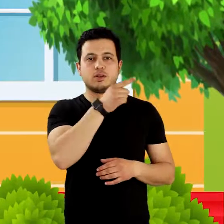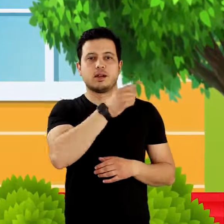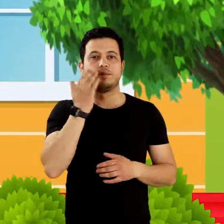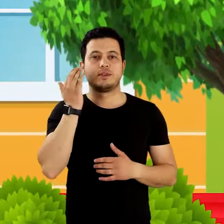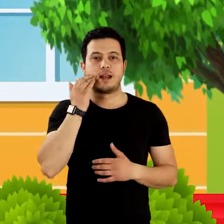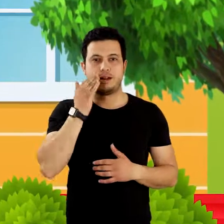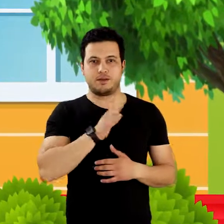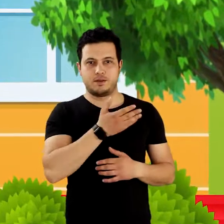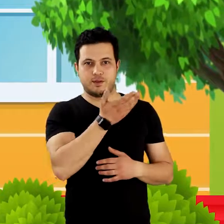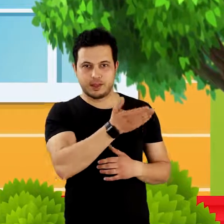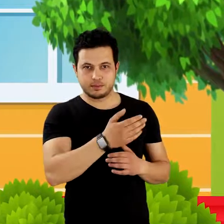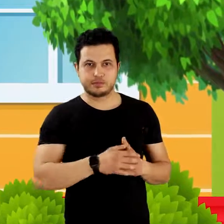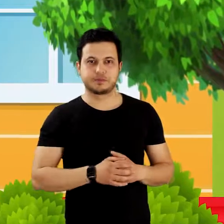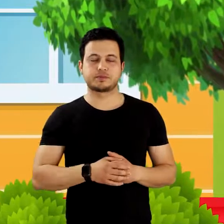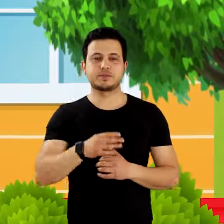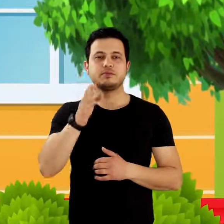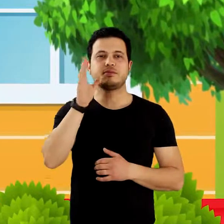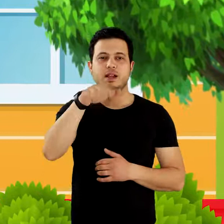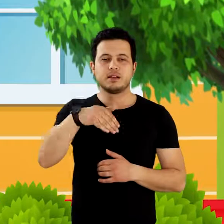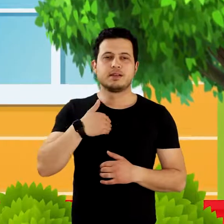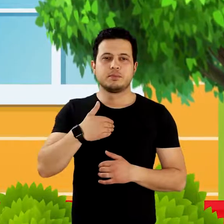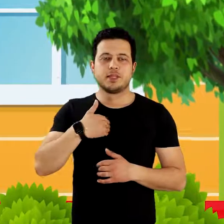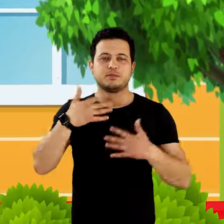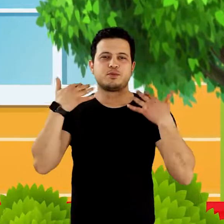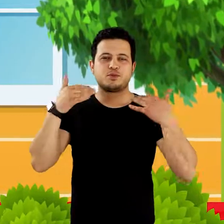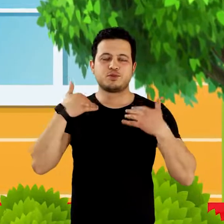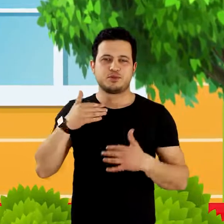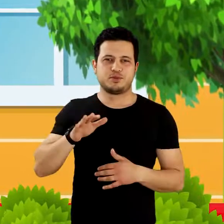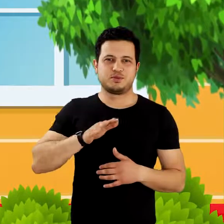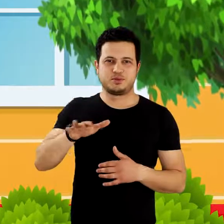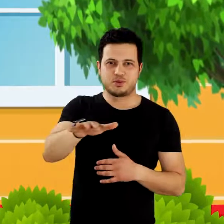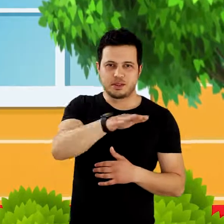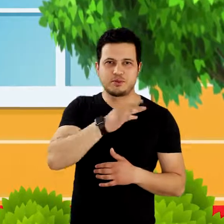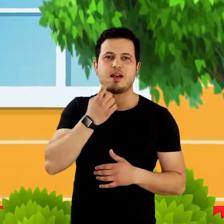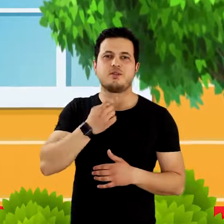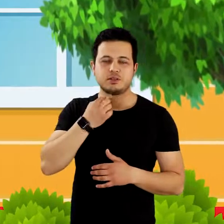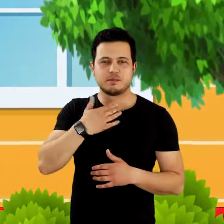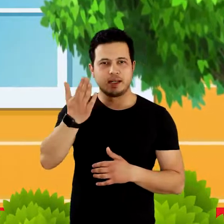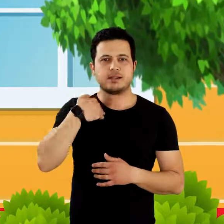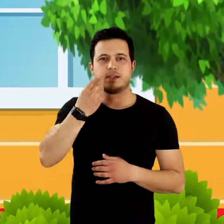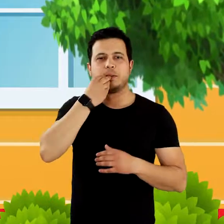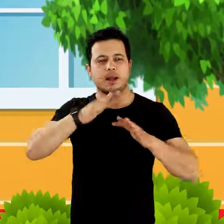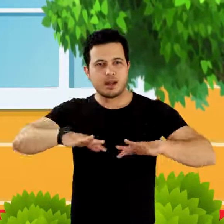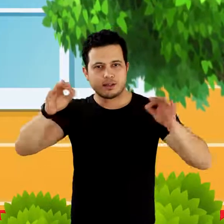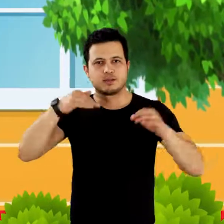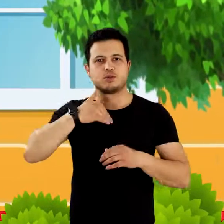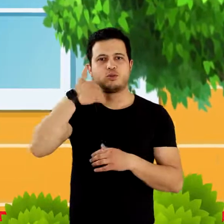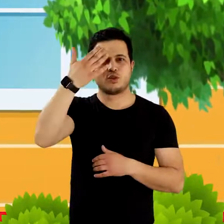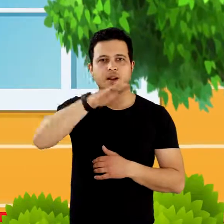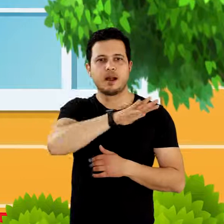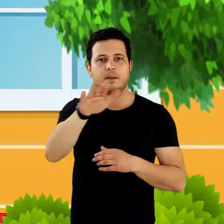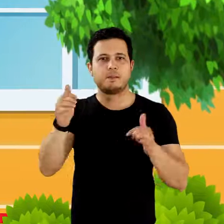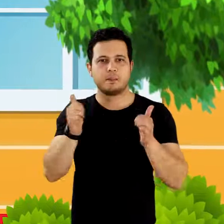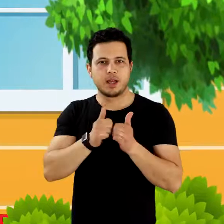nineleri... Haydi kuzucuklarım, gelin bakalım, yemek hazır. Sonra hepsi